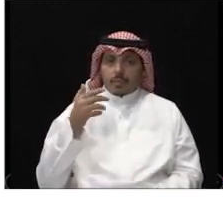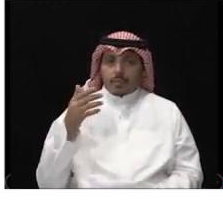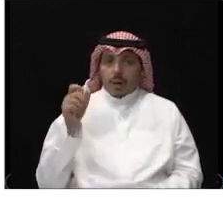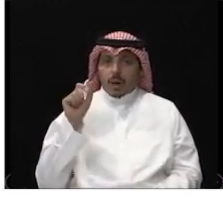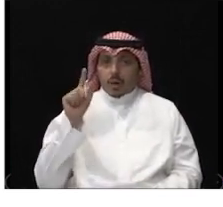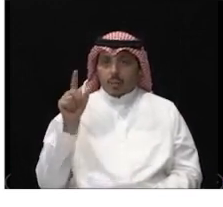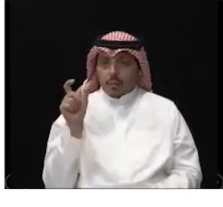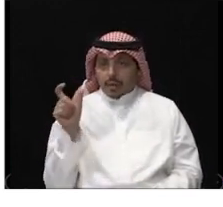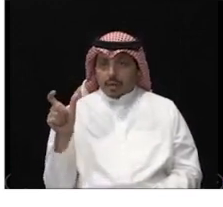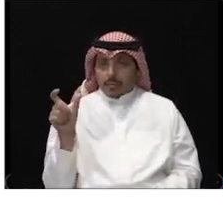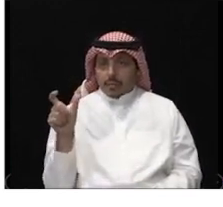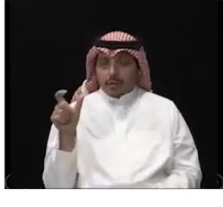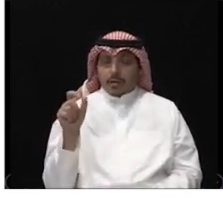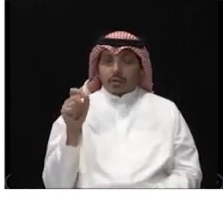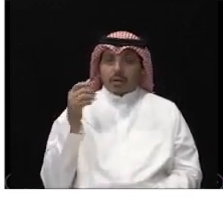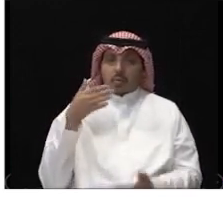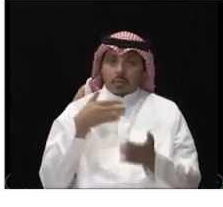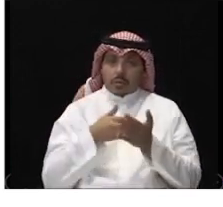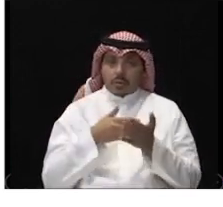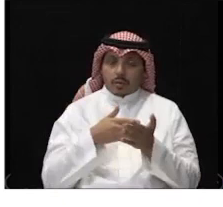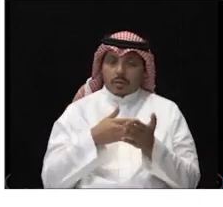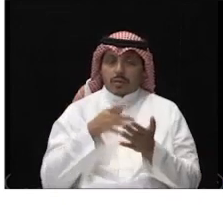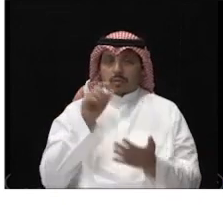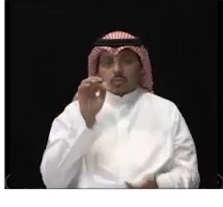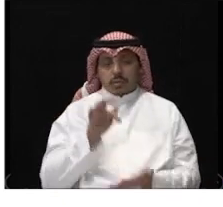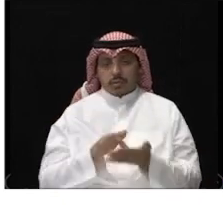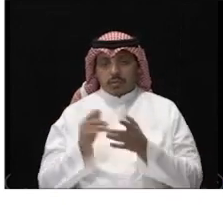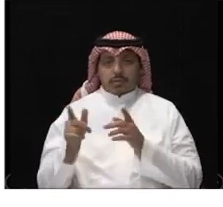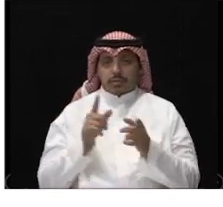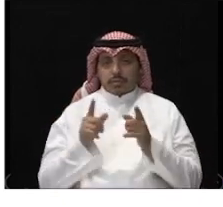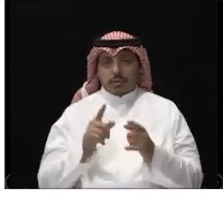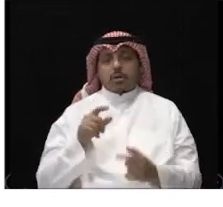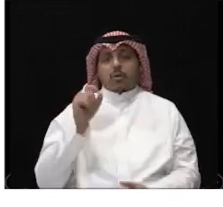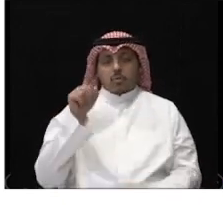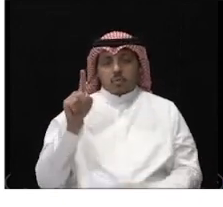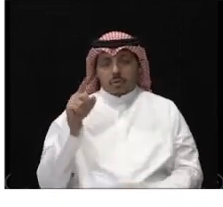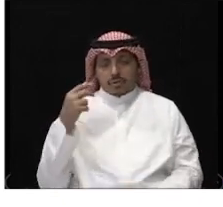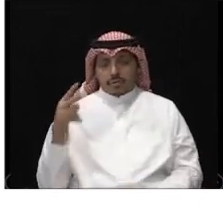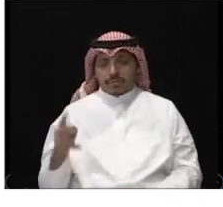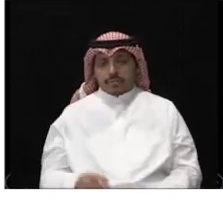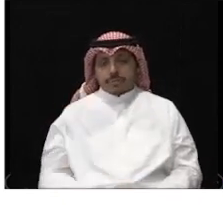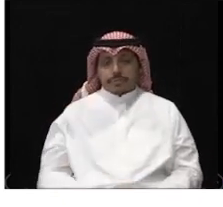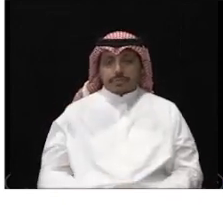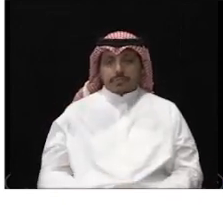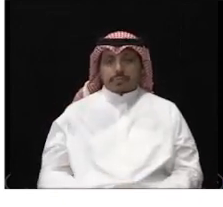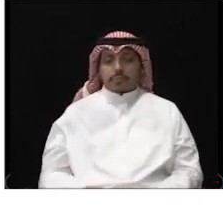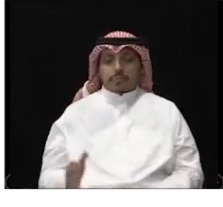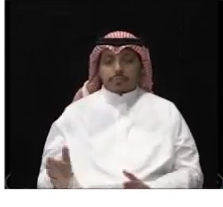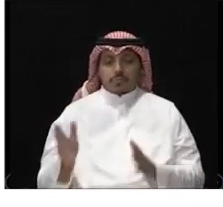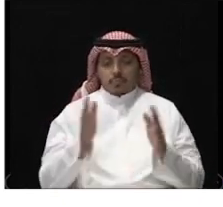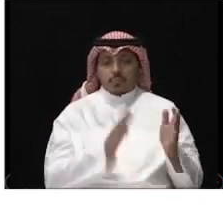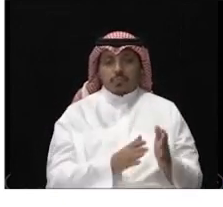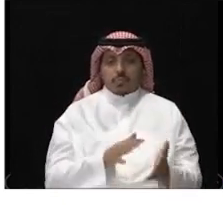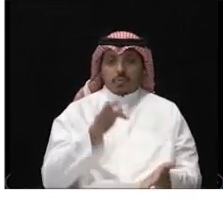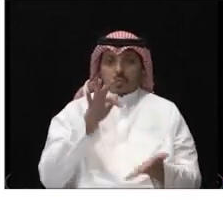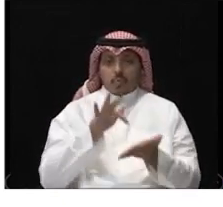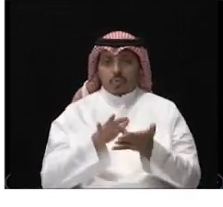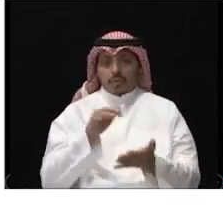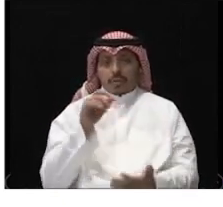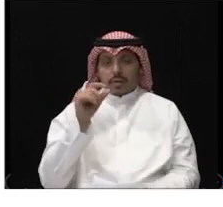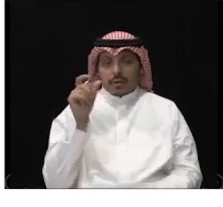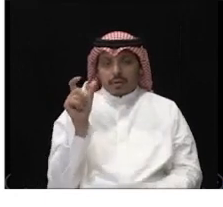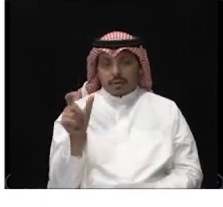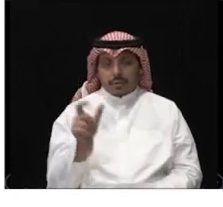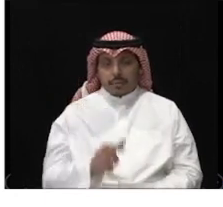أول كلمة، ممتاز. وهنا في وسط الكلمة، لماذا لم نضع لها يد